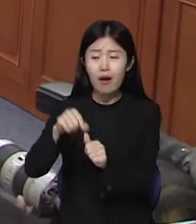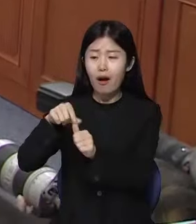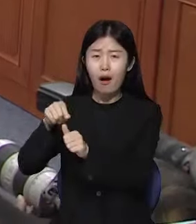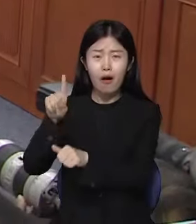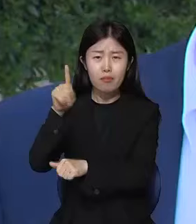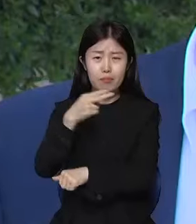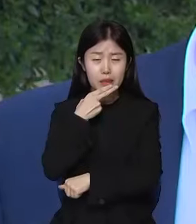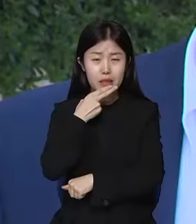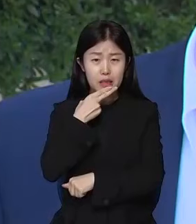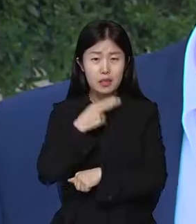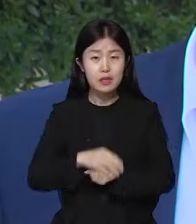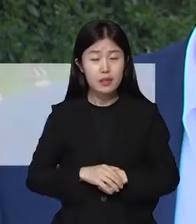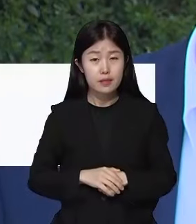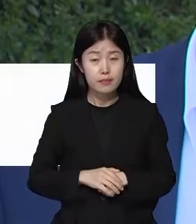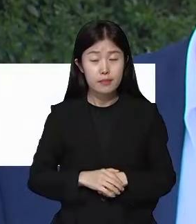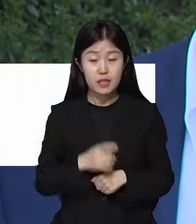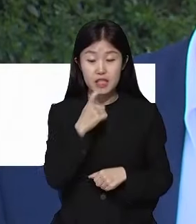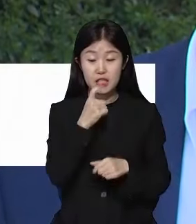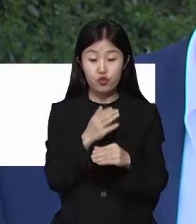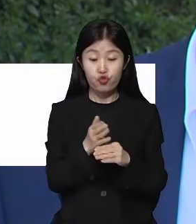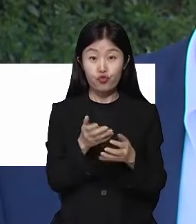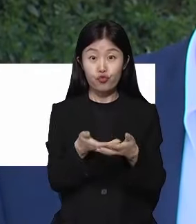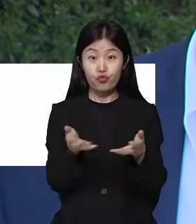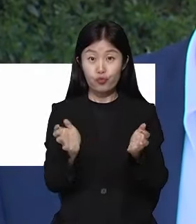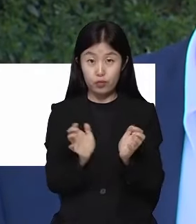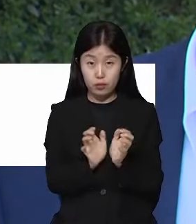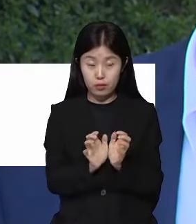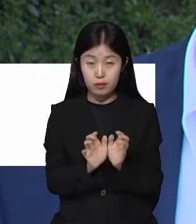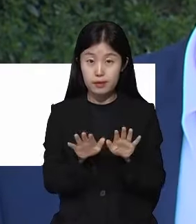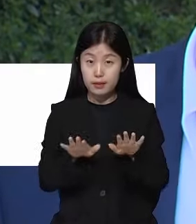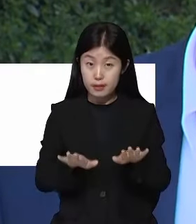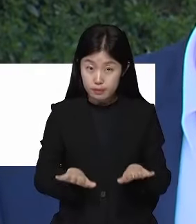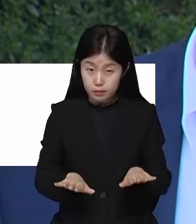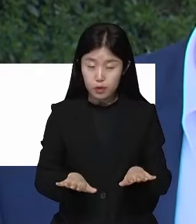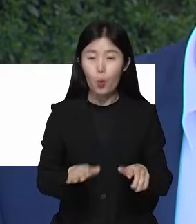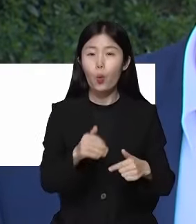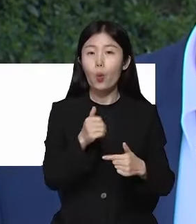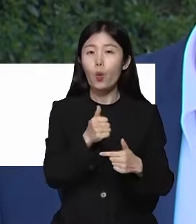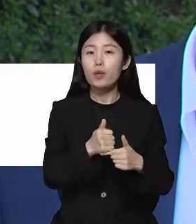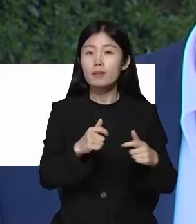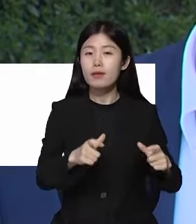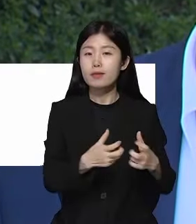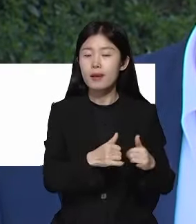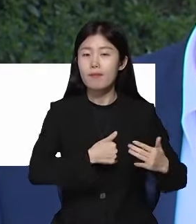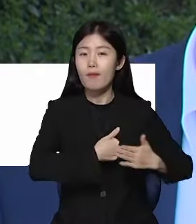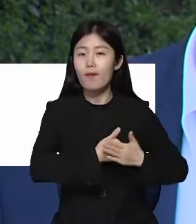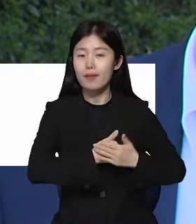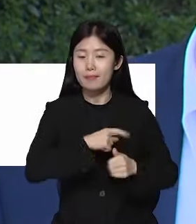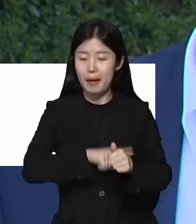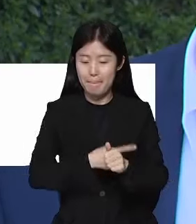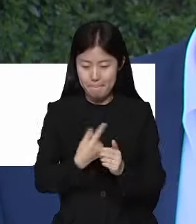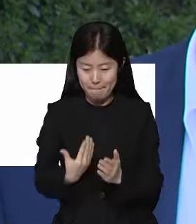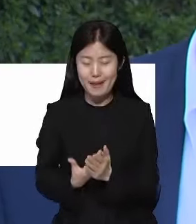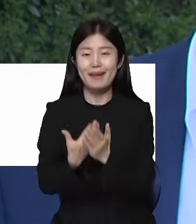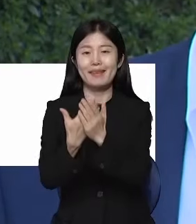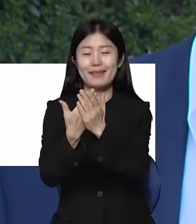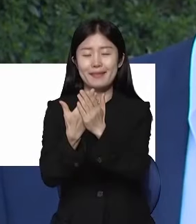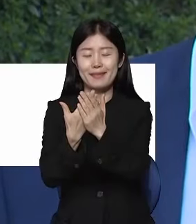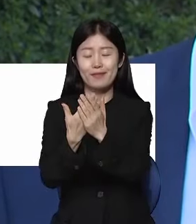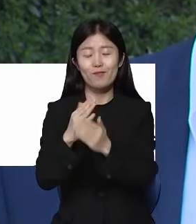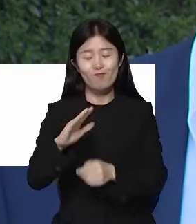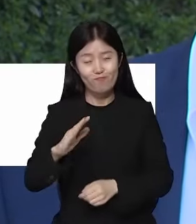우리 민주당은 사실 호남의 지지 기반을 기초로 해서 크게 성장을 했지만 호남의 발전을 책임 있게